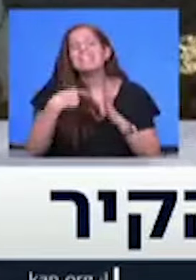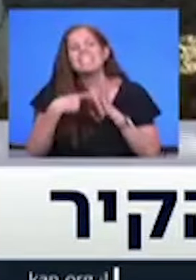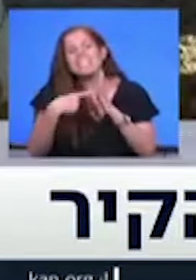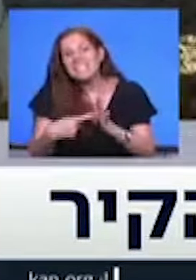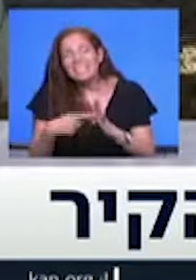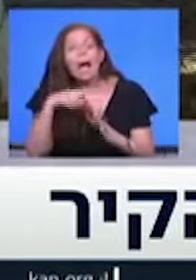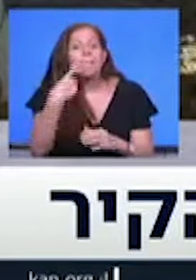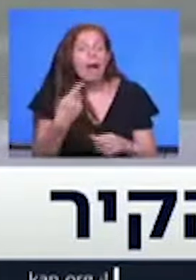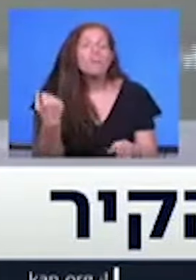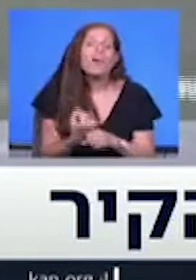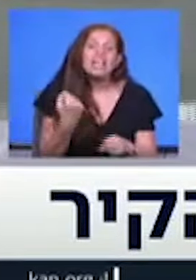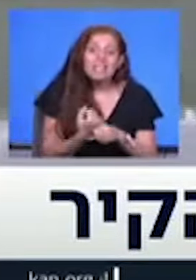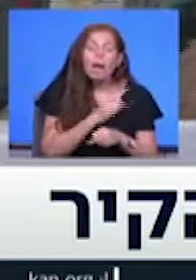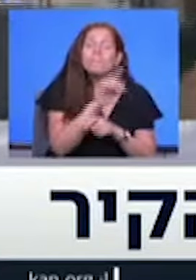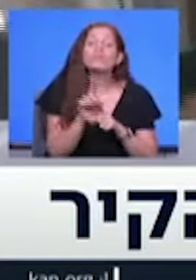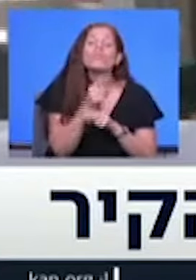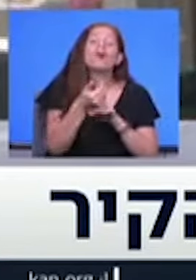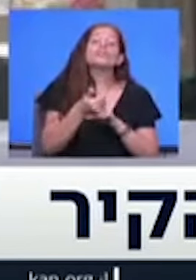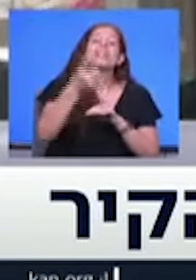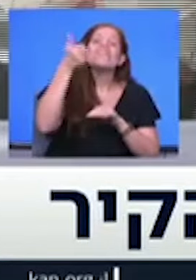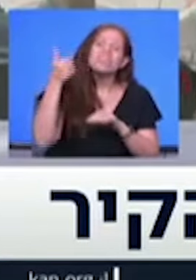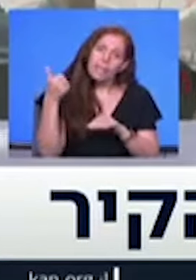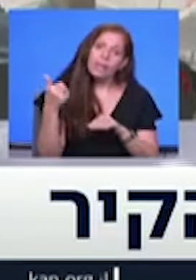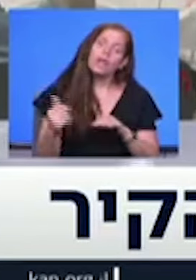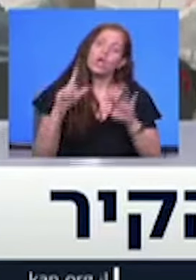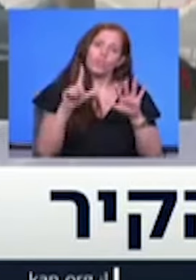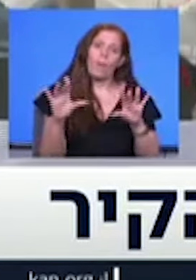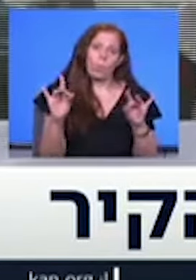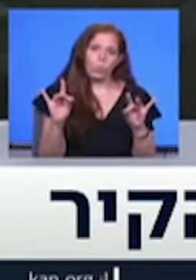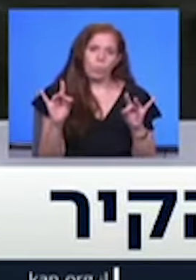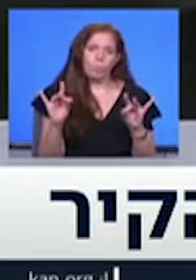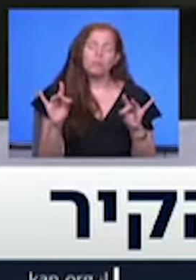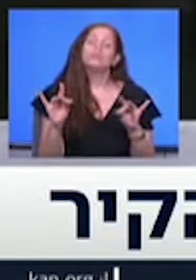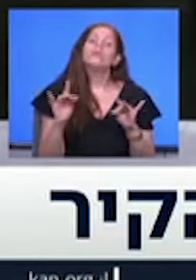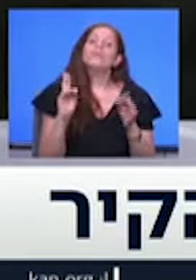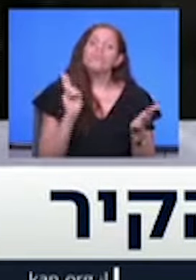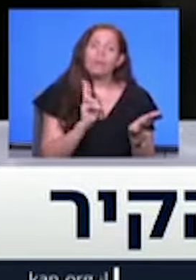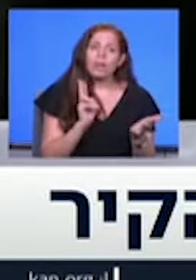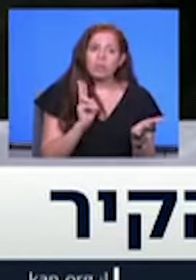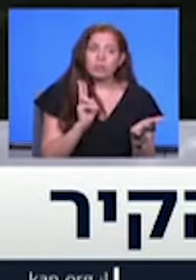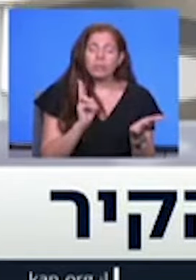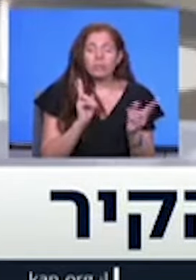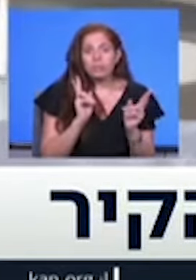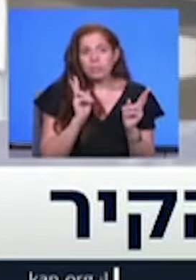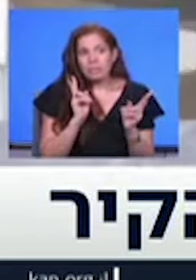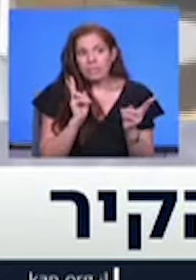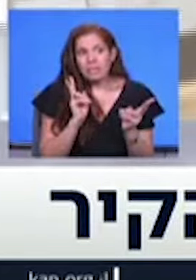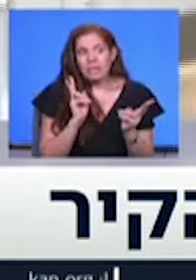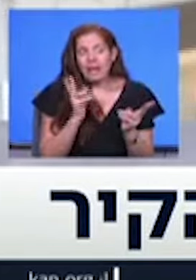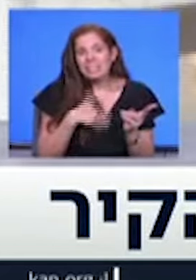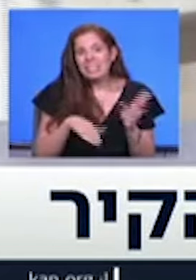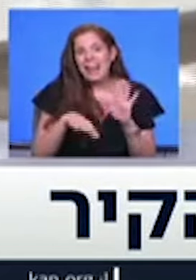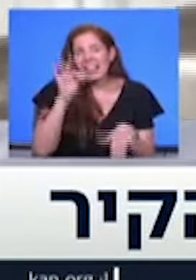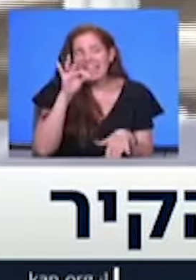ועשה בתקופה שקדמה ל-7 באוקטובר, ולנסות לאתר את נקודת השינוי במדיניות של